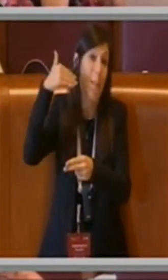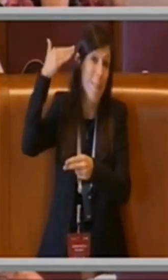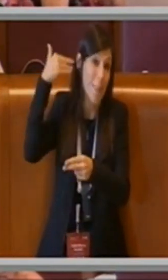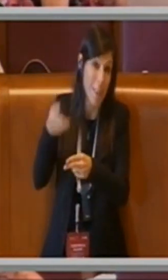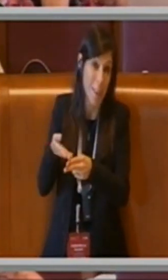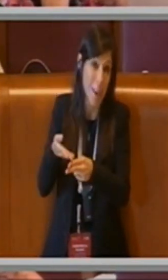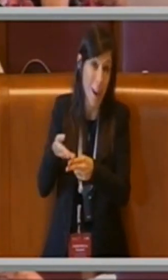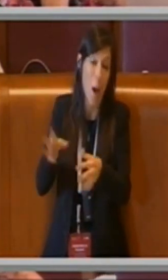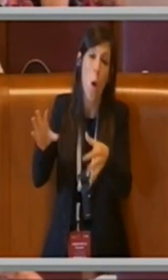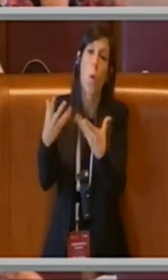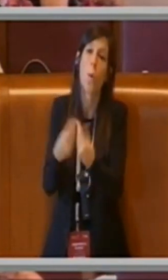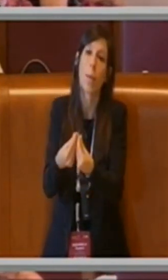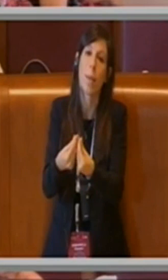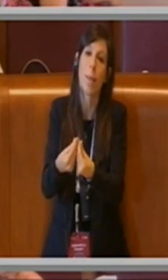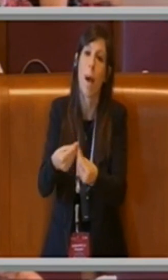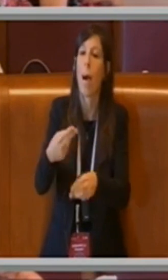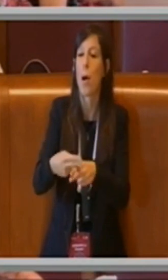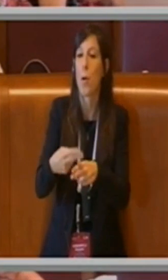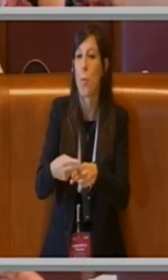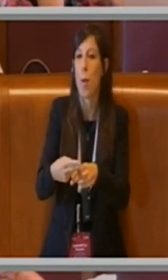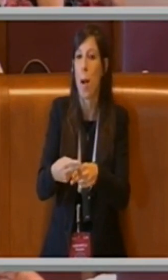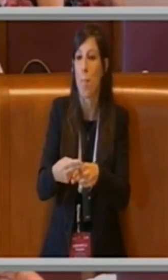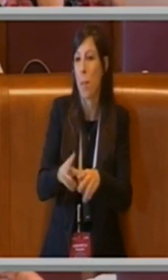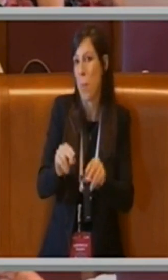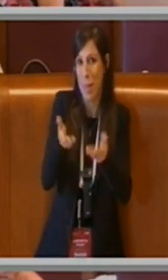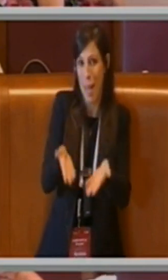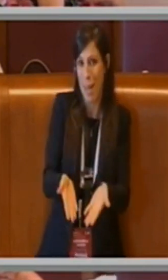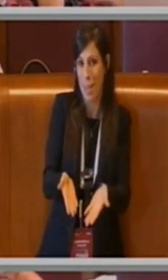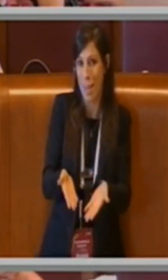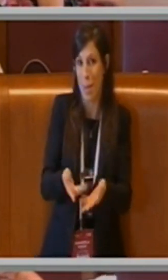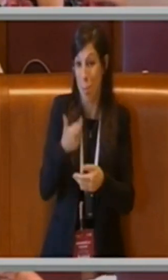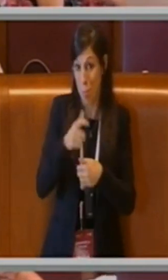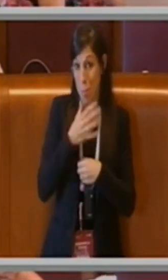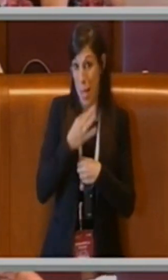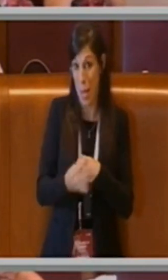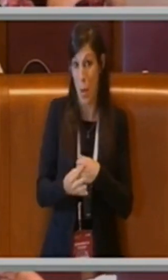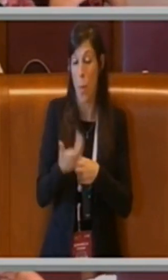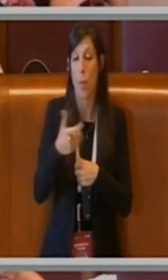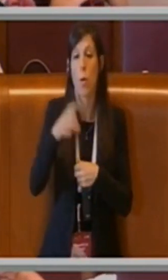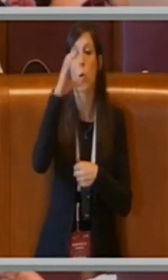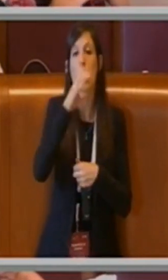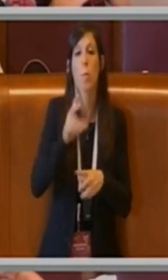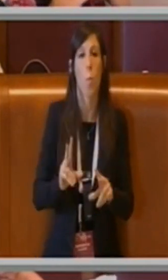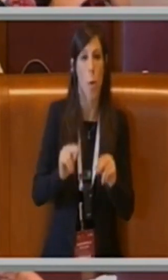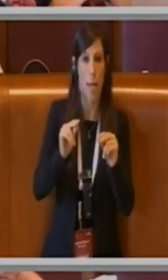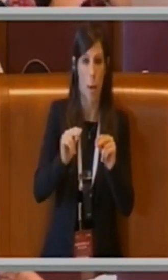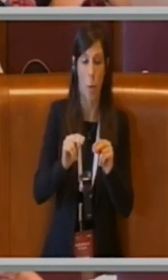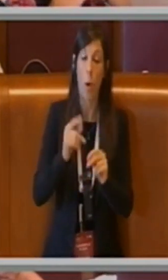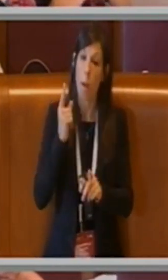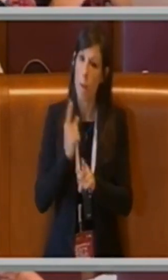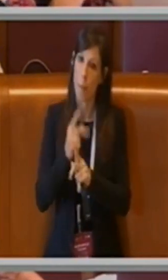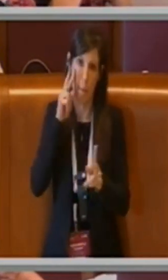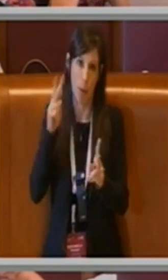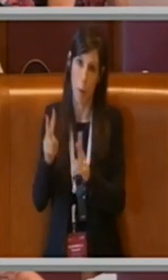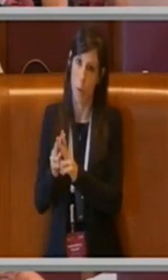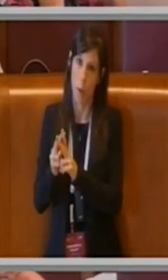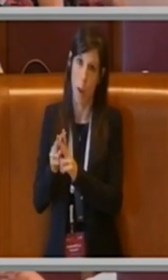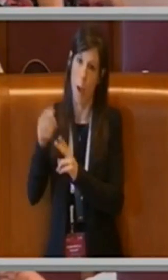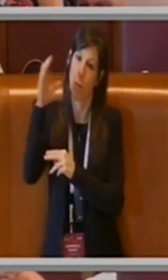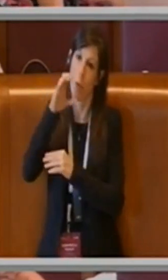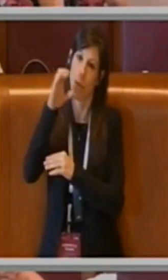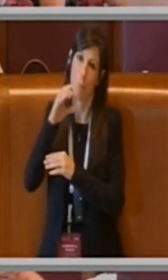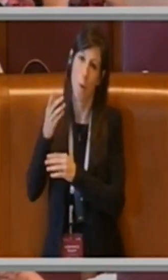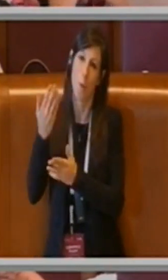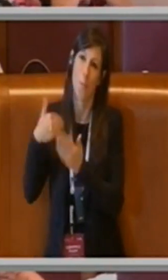però coniugata anche con aspetti della modernità, perché il turismo moderno deve incontrare il